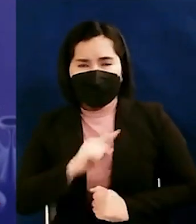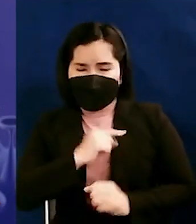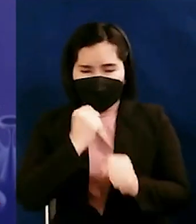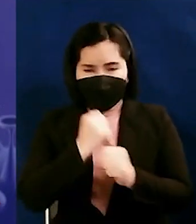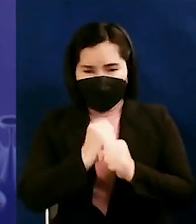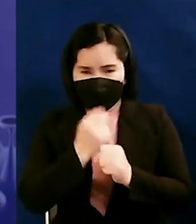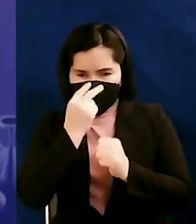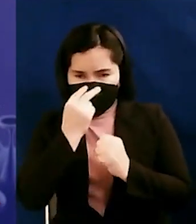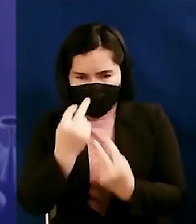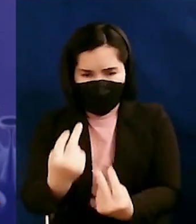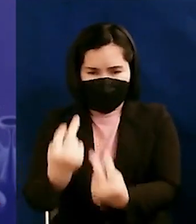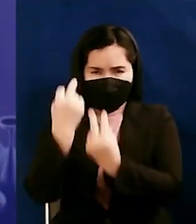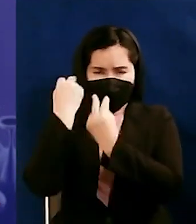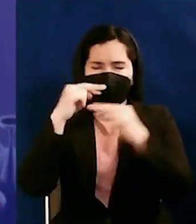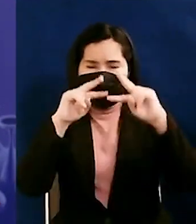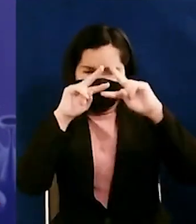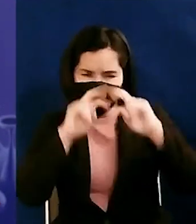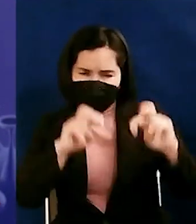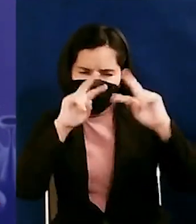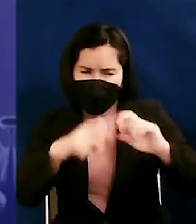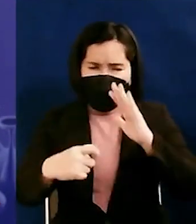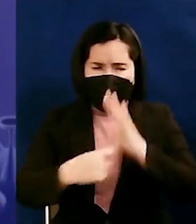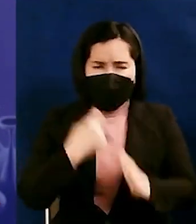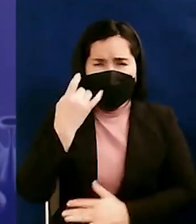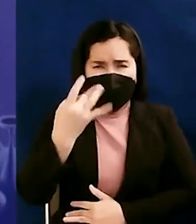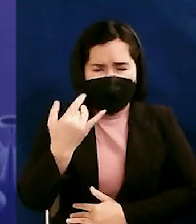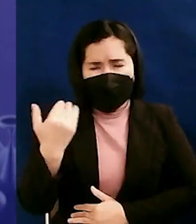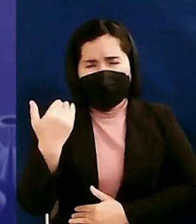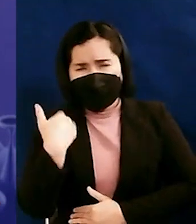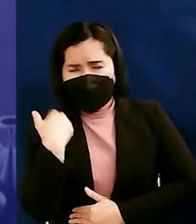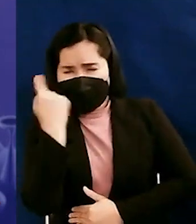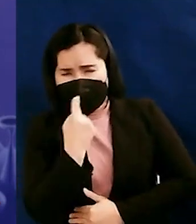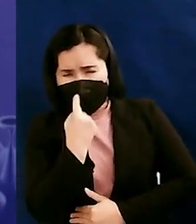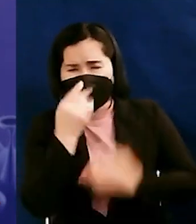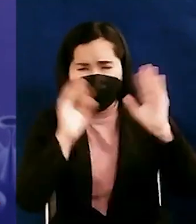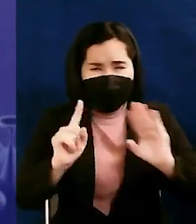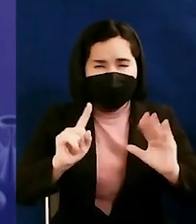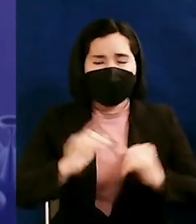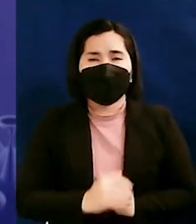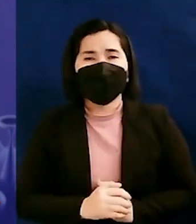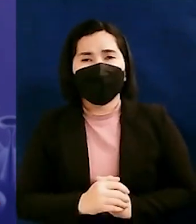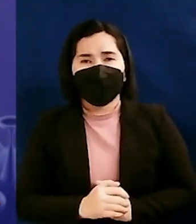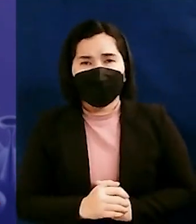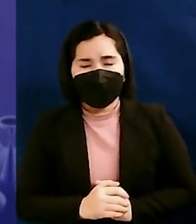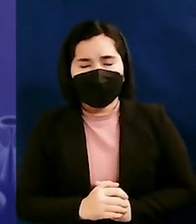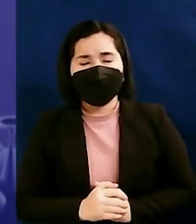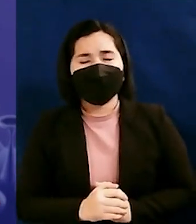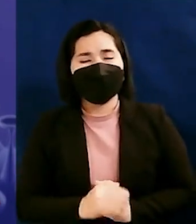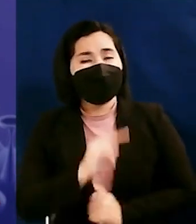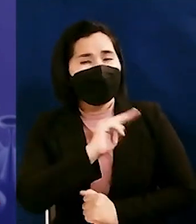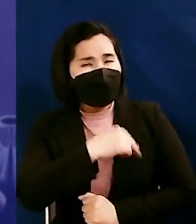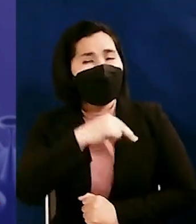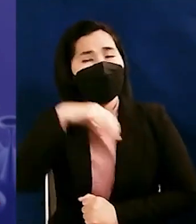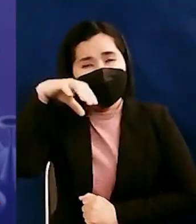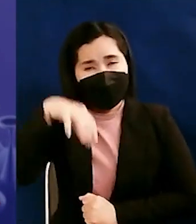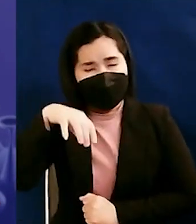สอบย้อนกลับดูว่ามีปัจจัยหรือมีเหตุอะไรบ้างนะครับแล้วก็โรงพยาบาลเพชรบูรณ์เองก็ได้มีการ